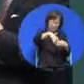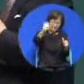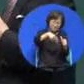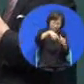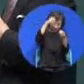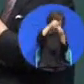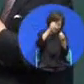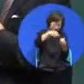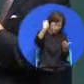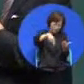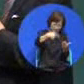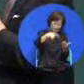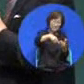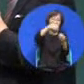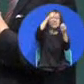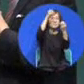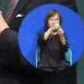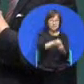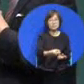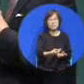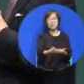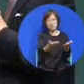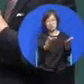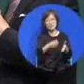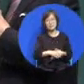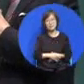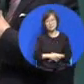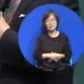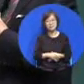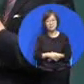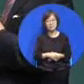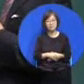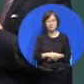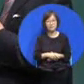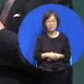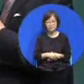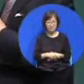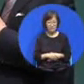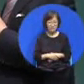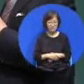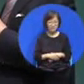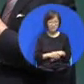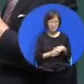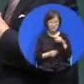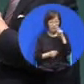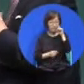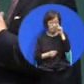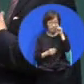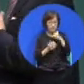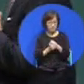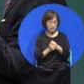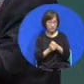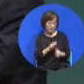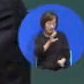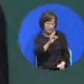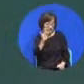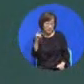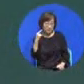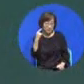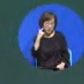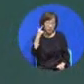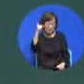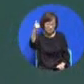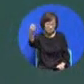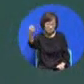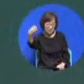so that we can really accurately relay this gospel to our next generation. 모든 종교는 같다고 말하는 목사님들이 있는데 그 목사님들은 전혀